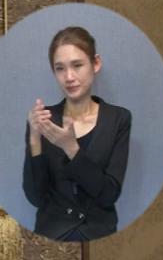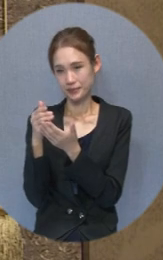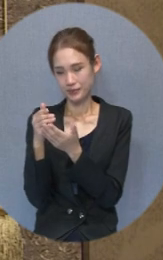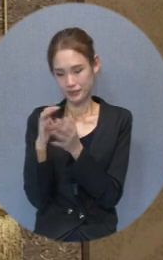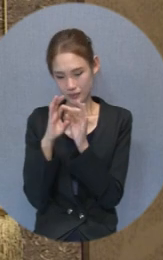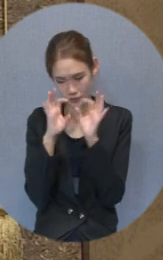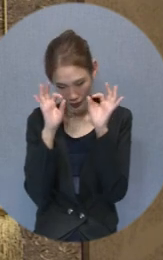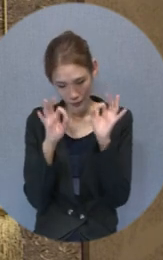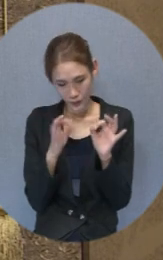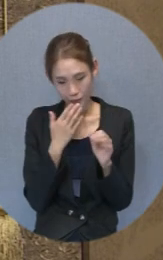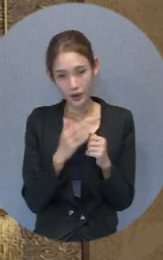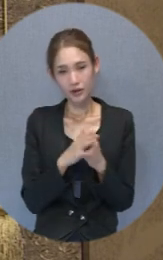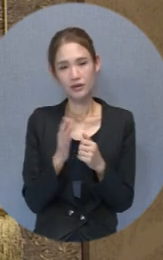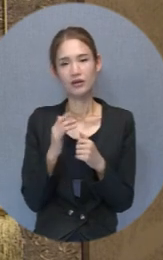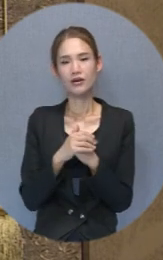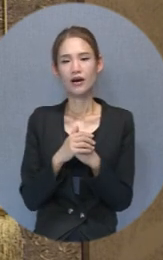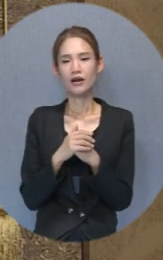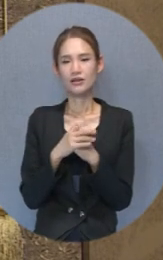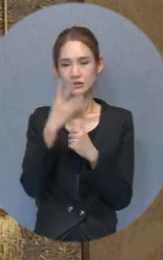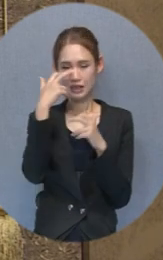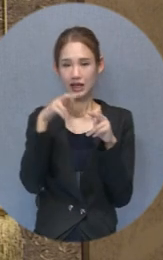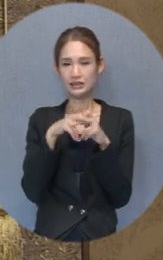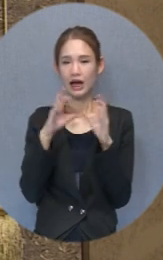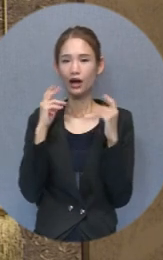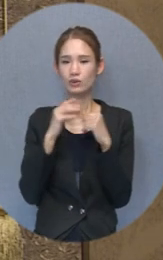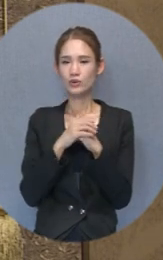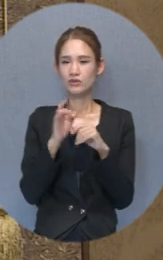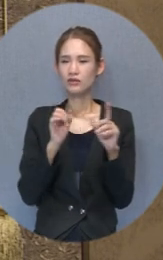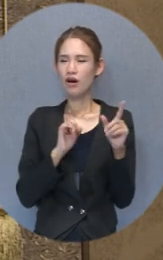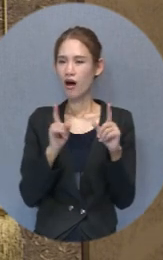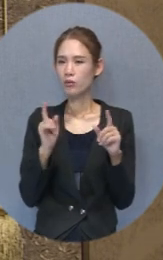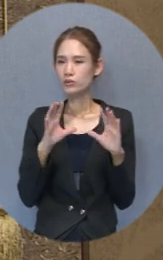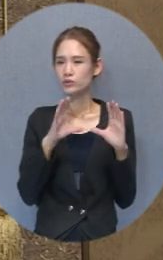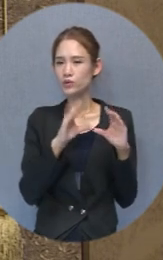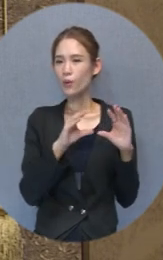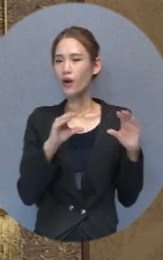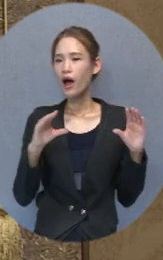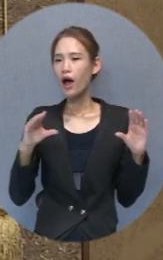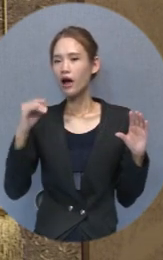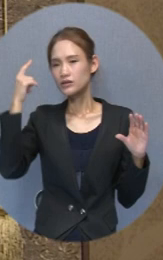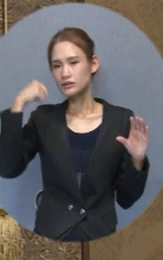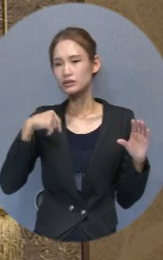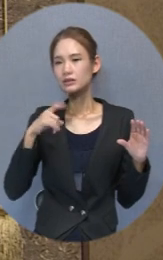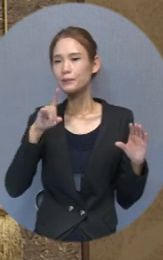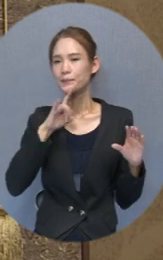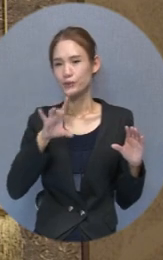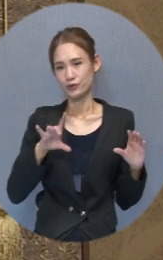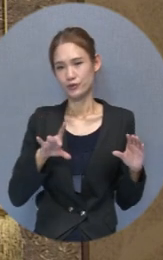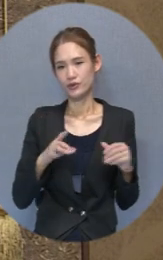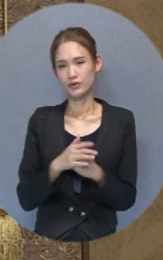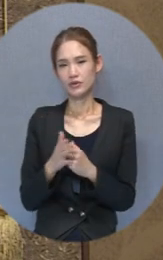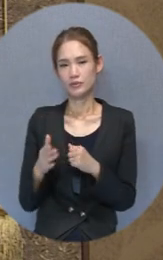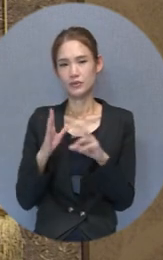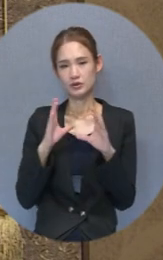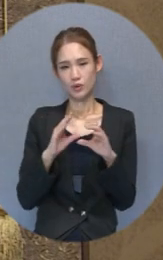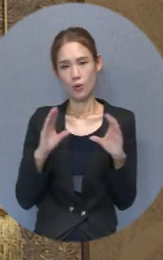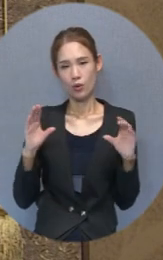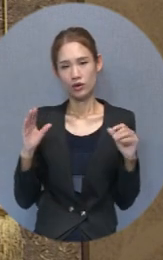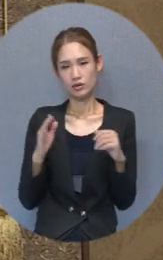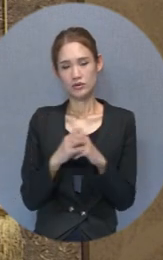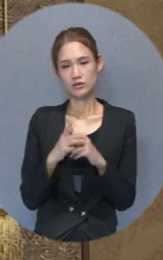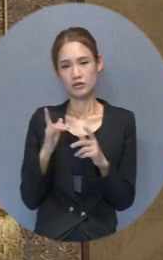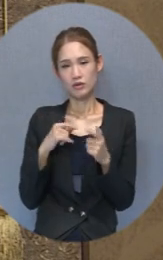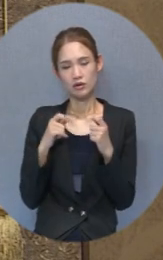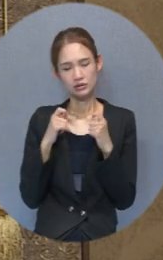시각장애 아동들은 촉각으로밖에 못 느껴요. 네. 그래서 그 촉각으로 느끼더라도 어쨌든 이